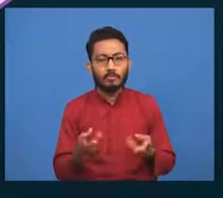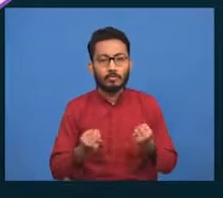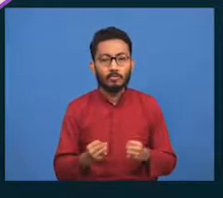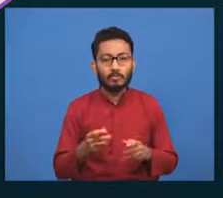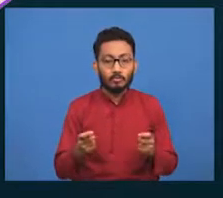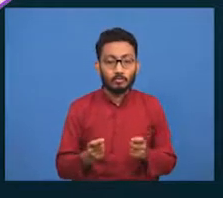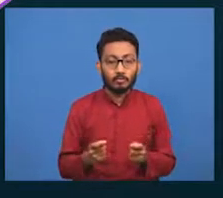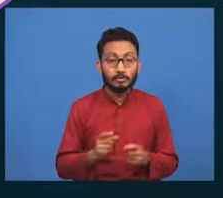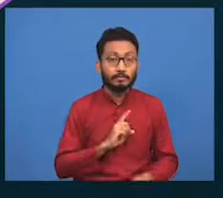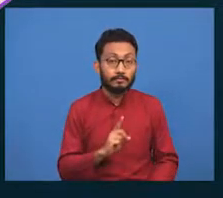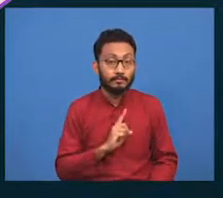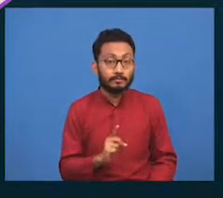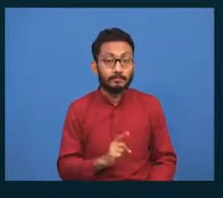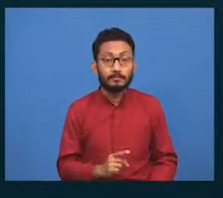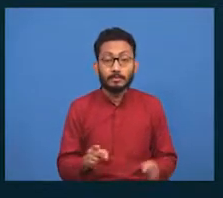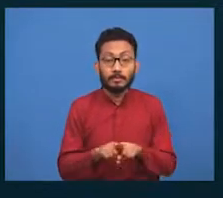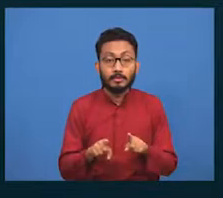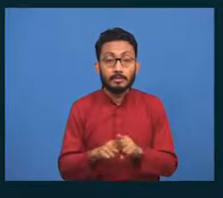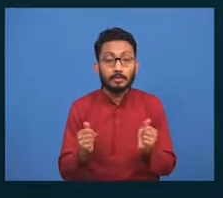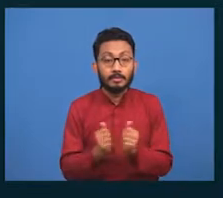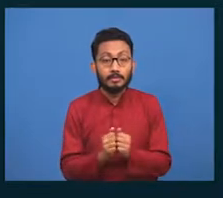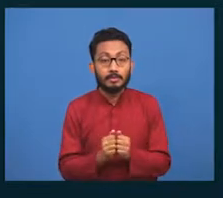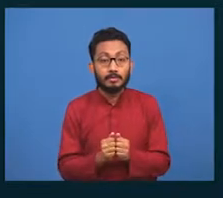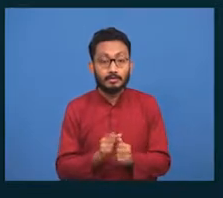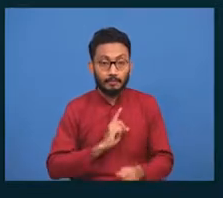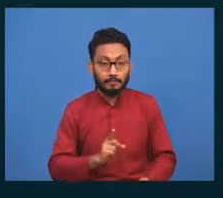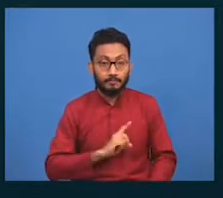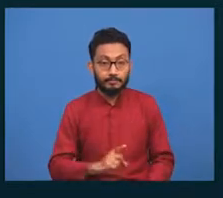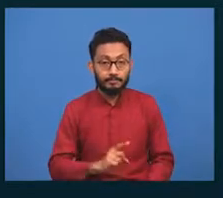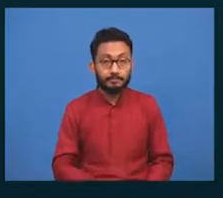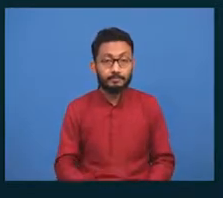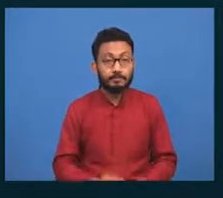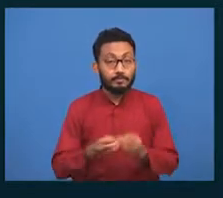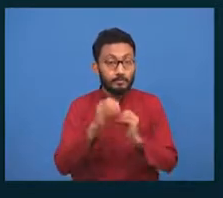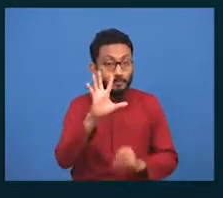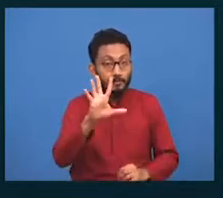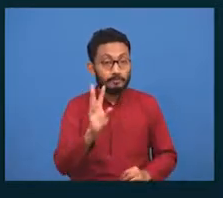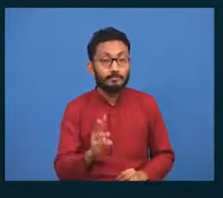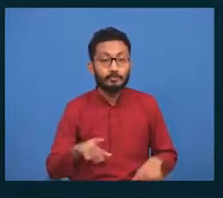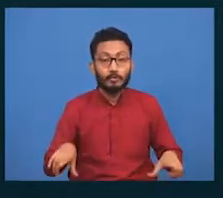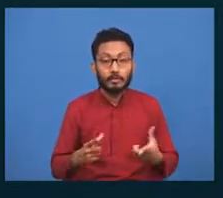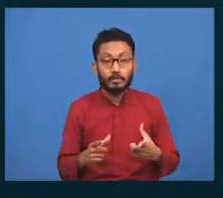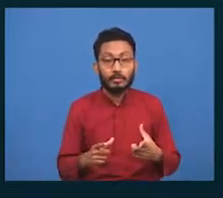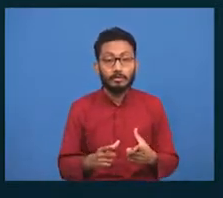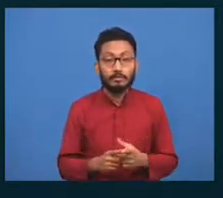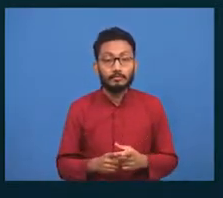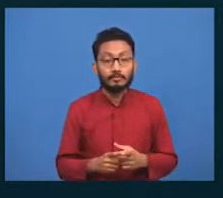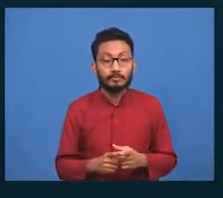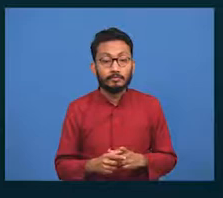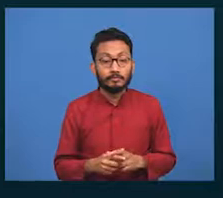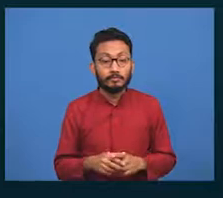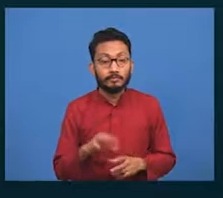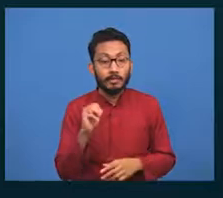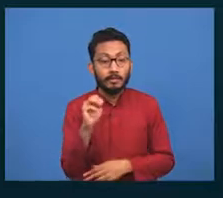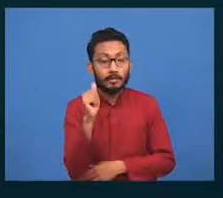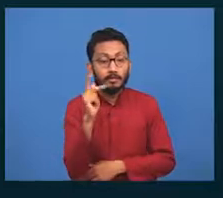pengiktirafan seperti agama Islam. Seterusnya yang keenam, murid-murid, melakukan perkara-perkara maksiat secara